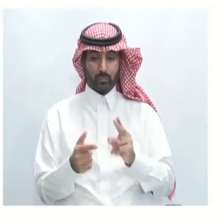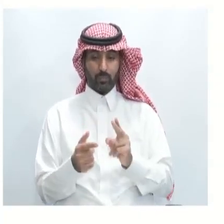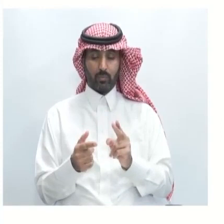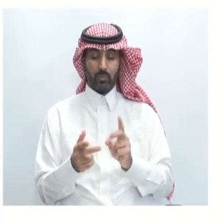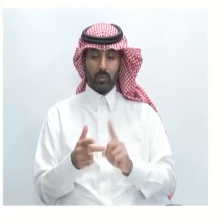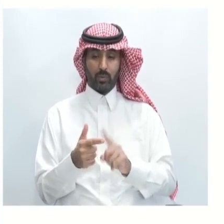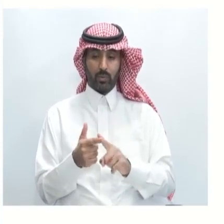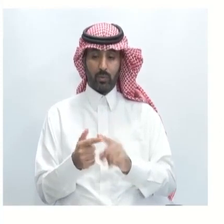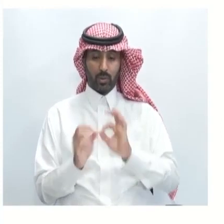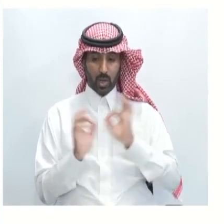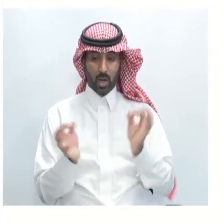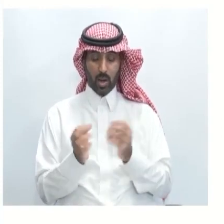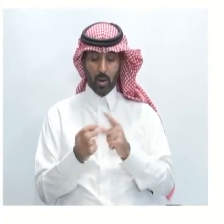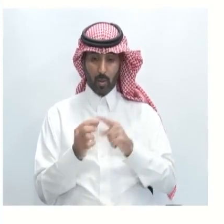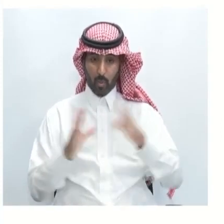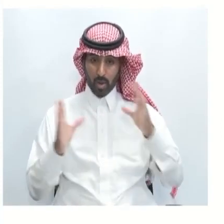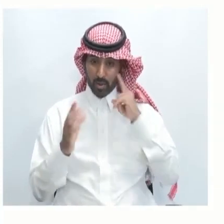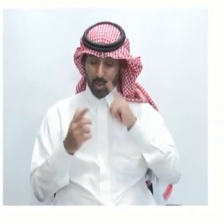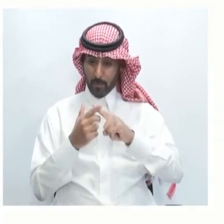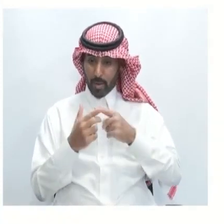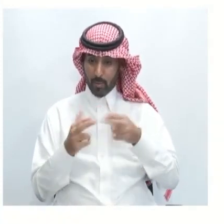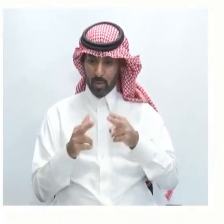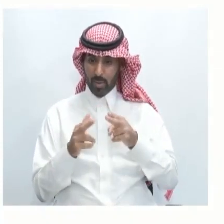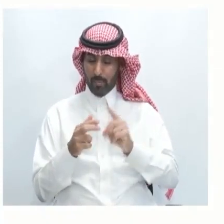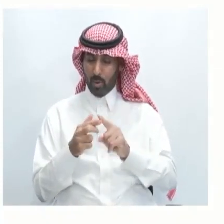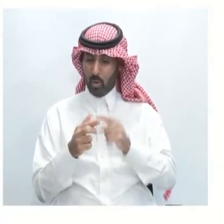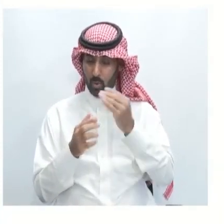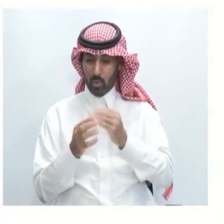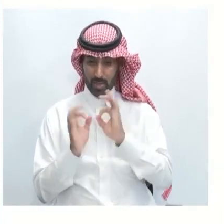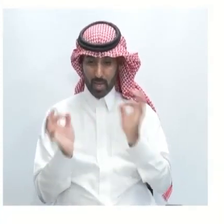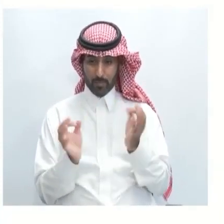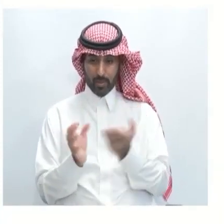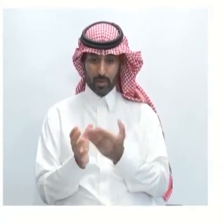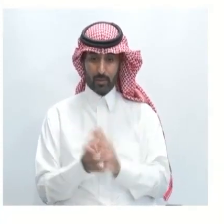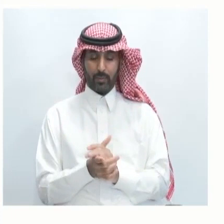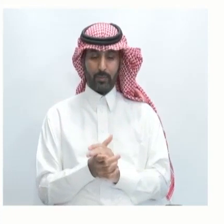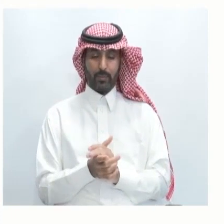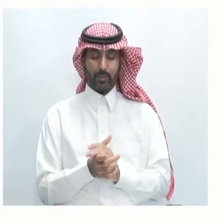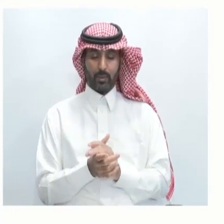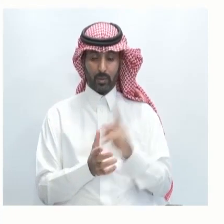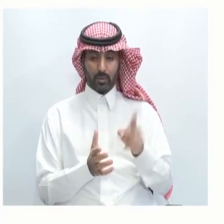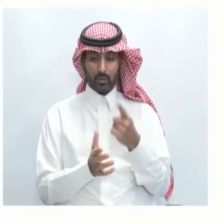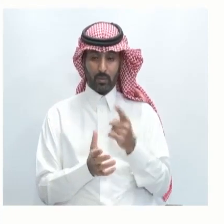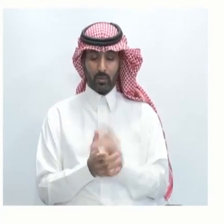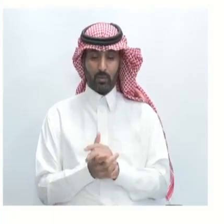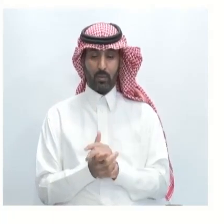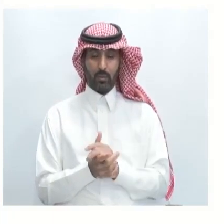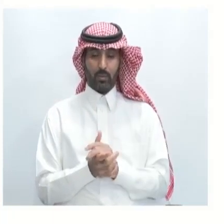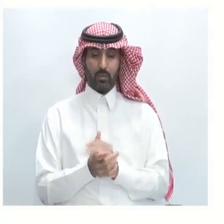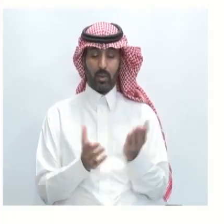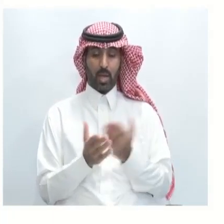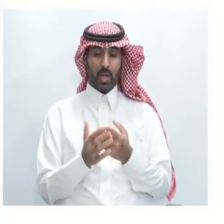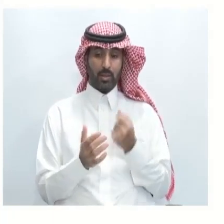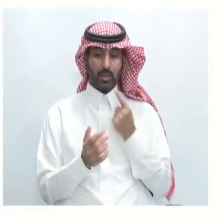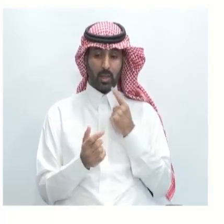الثاني ان تكون المقدمه الكبرى كليه وهذا صحيح ننتقل ما رايكم ان ننتقل